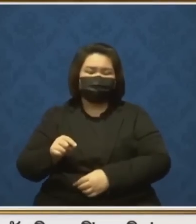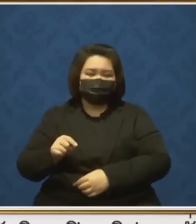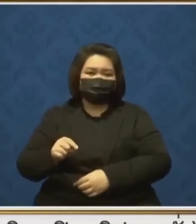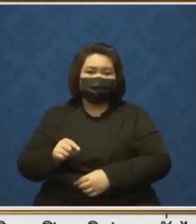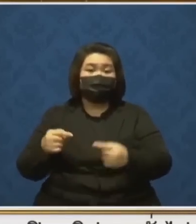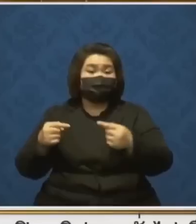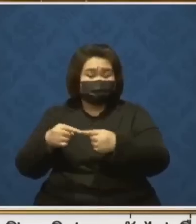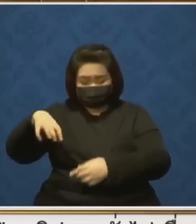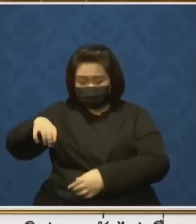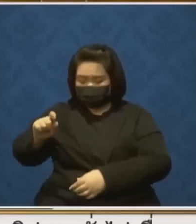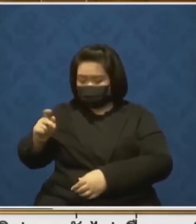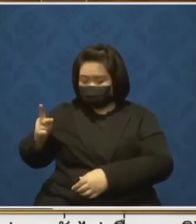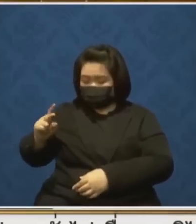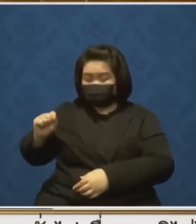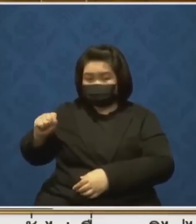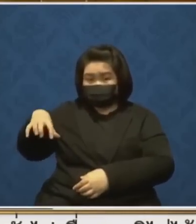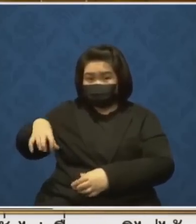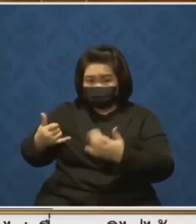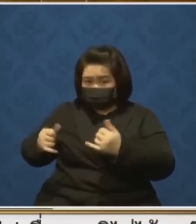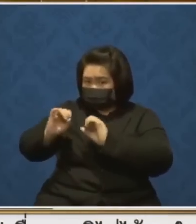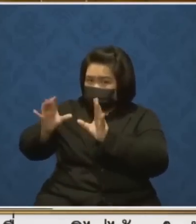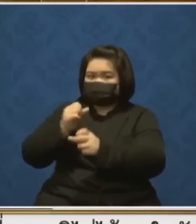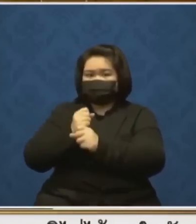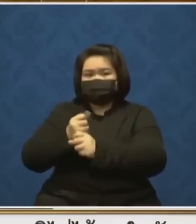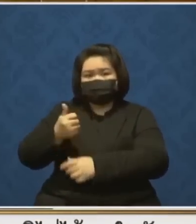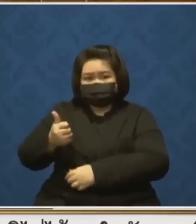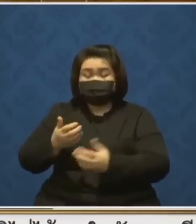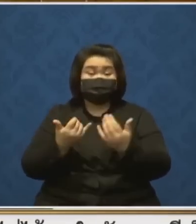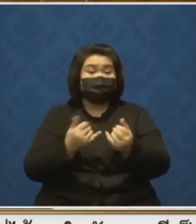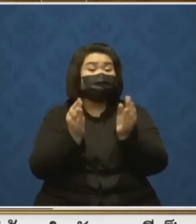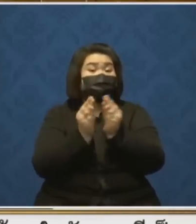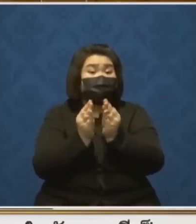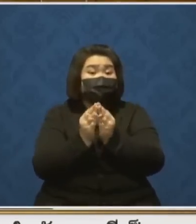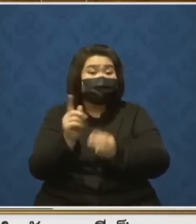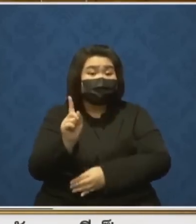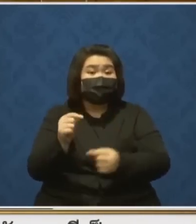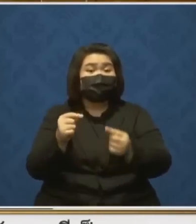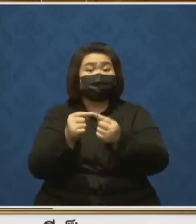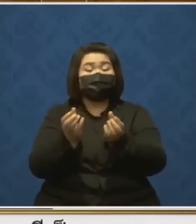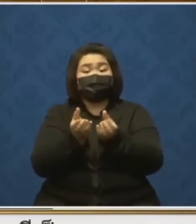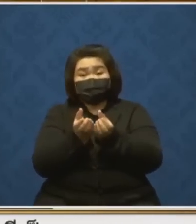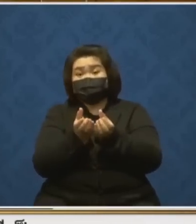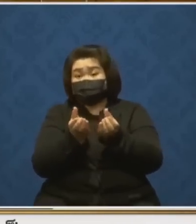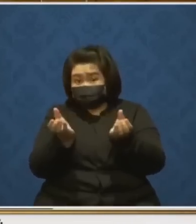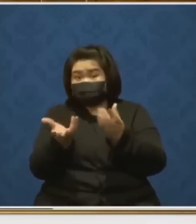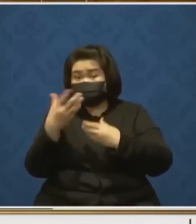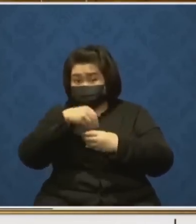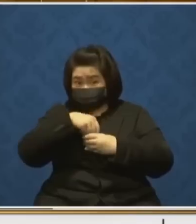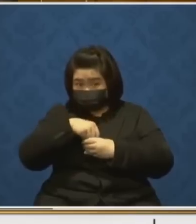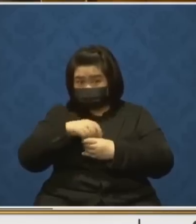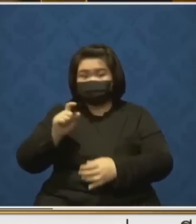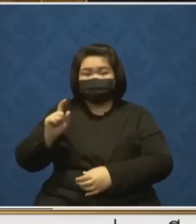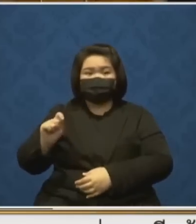ของโเกอสาในยุคว fingทำให้โ mindfulคุณธรรมและความปล่งใสของอ.